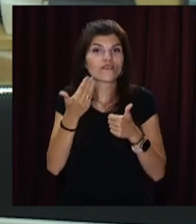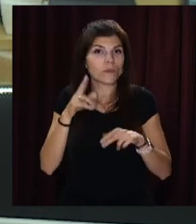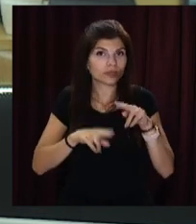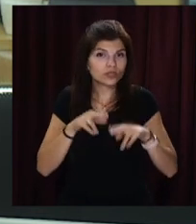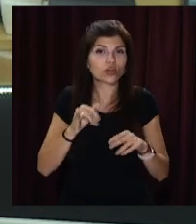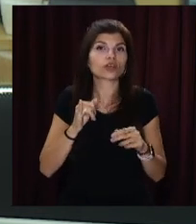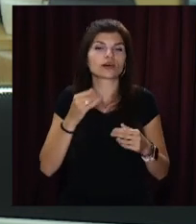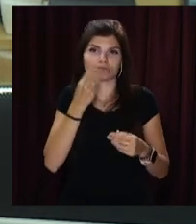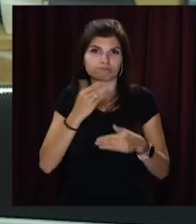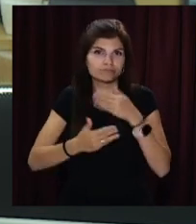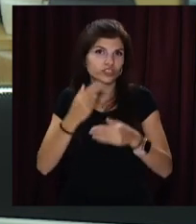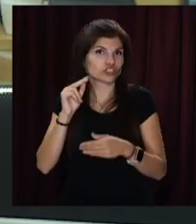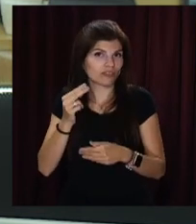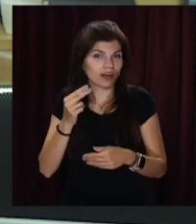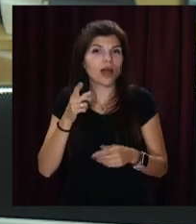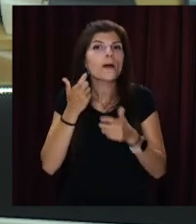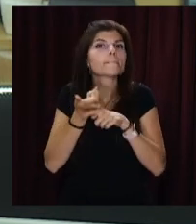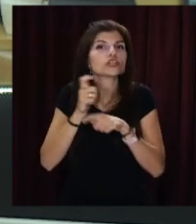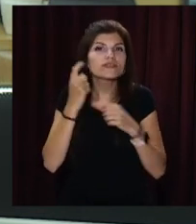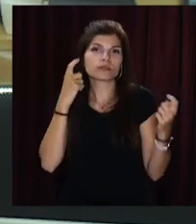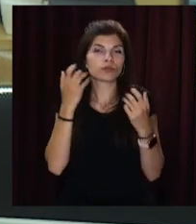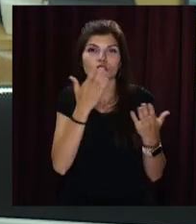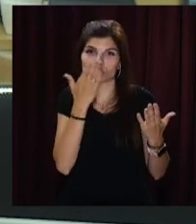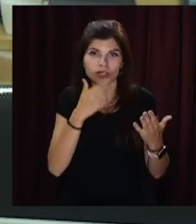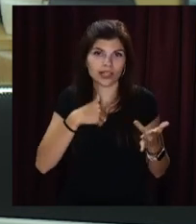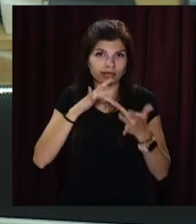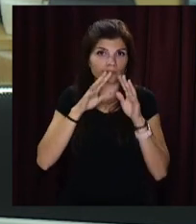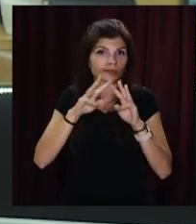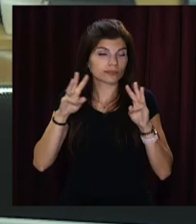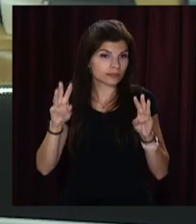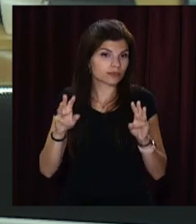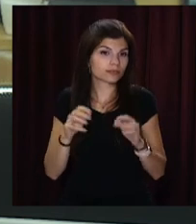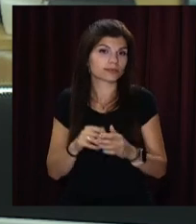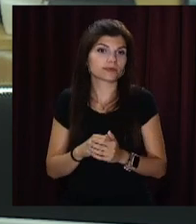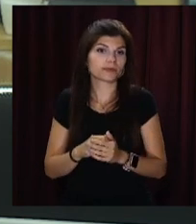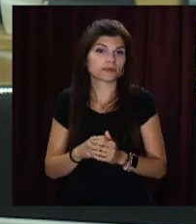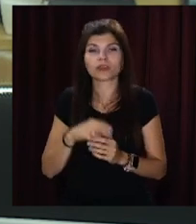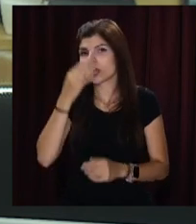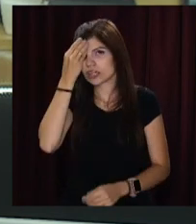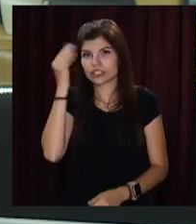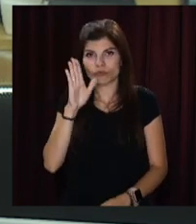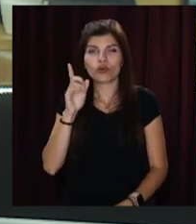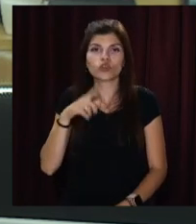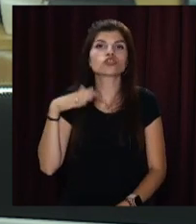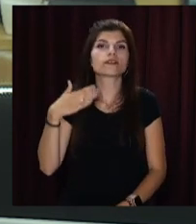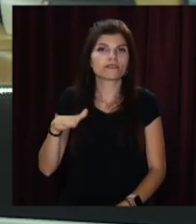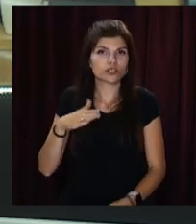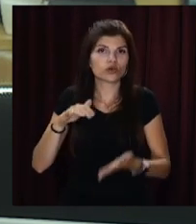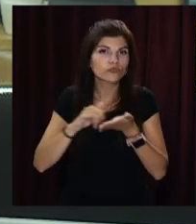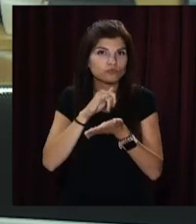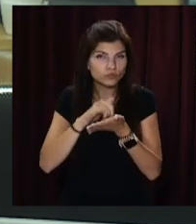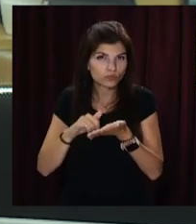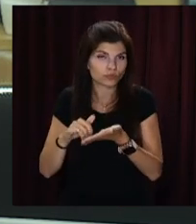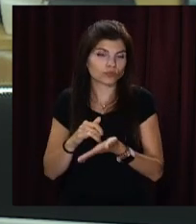настрою та продуктивного четверга. Більше інформації читайте на нашому сайті opentv.media. Не забувайте і про сюжети в соціальних